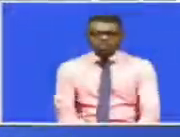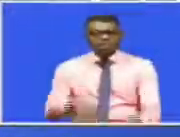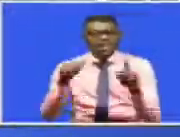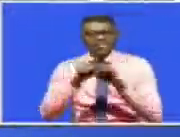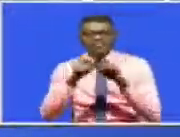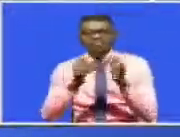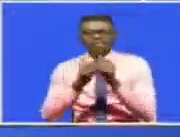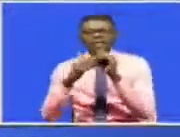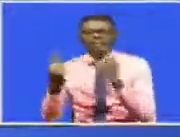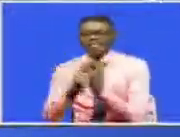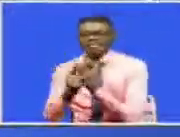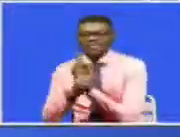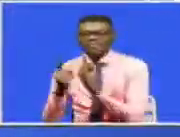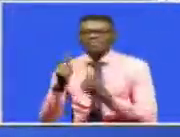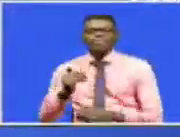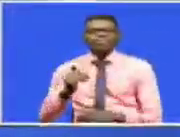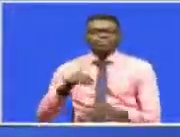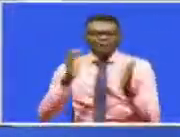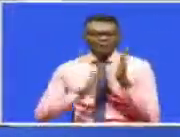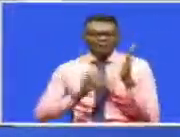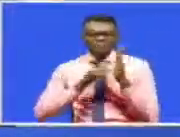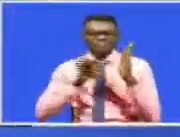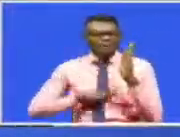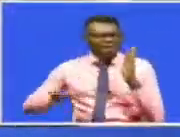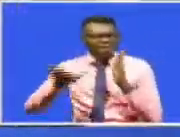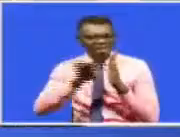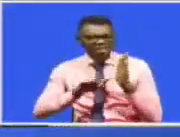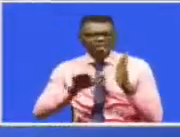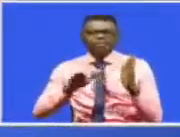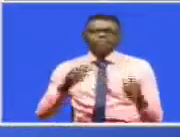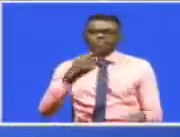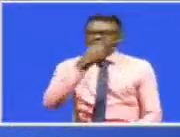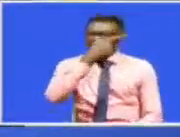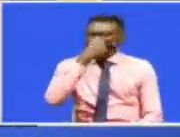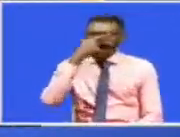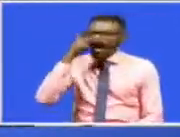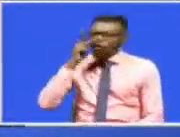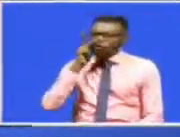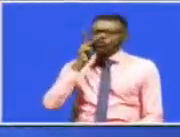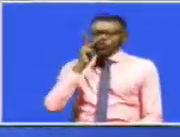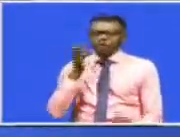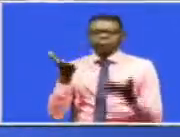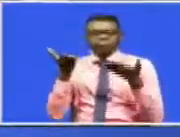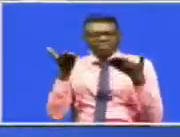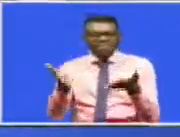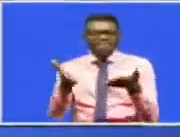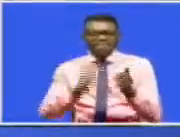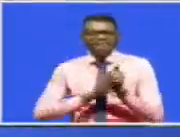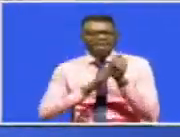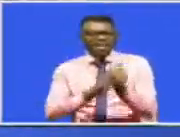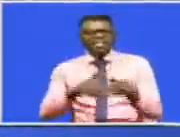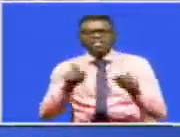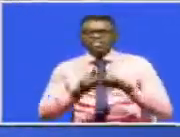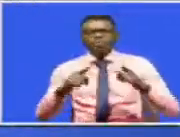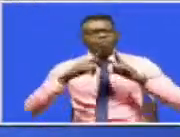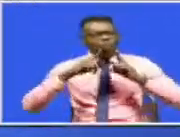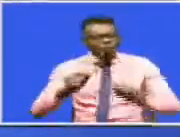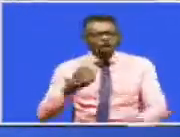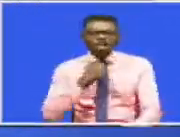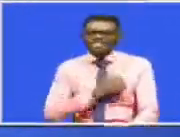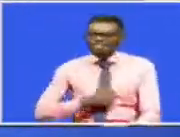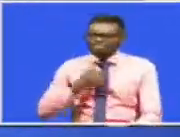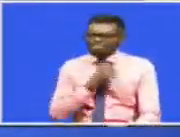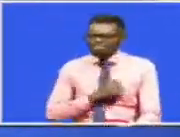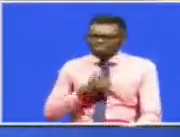Kadhalika viongozi kadhaa kutoka eneo la Ukambani wakiongozwa na kinara wa chama cha Wiper Kalonzo Musyoka pia walitoa risala zao